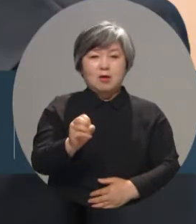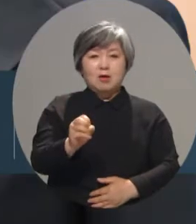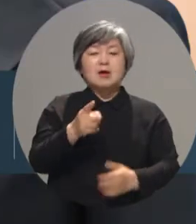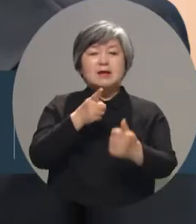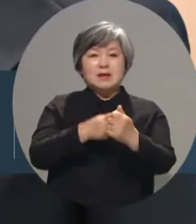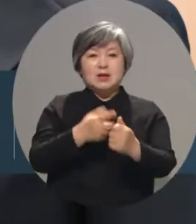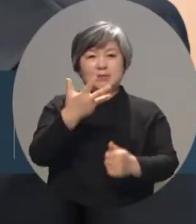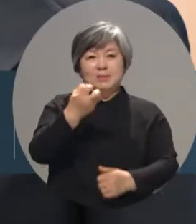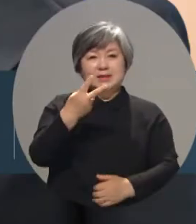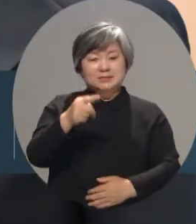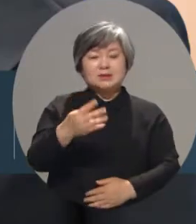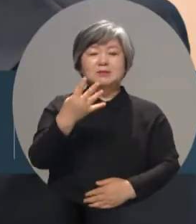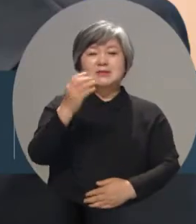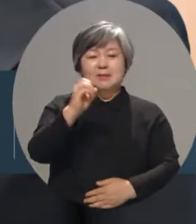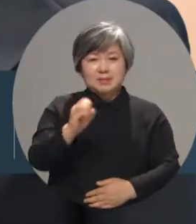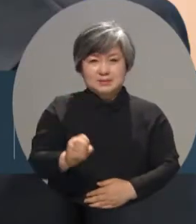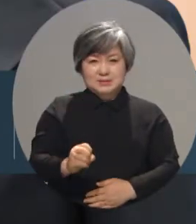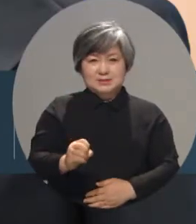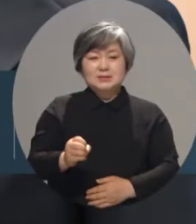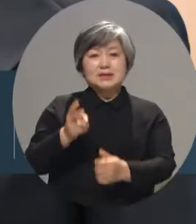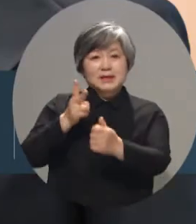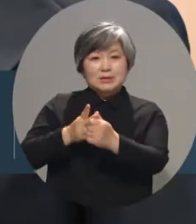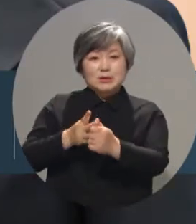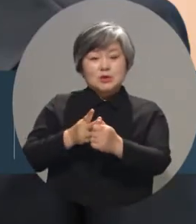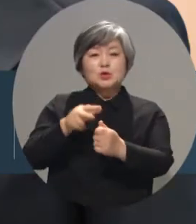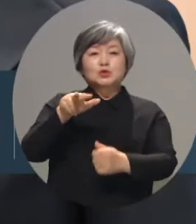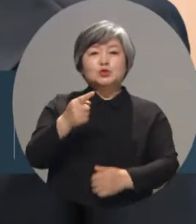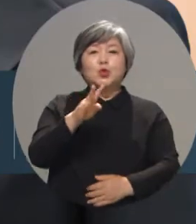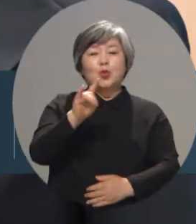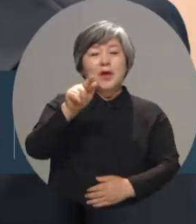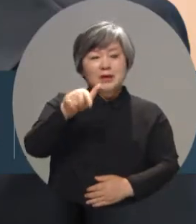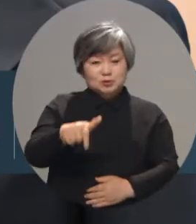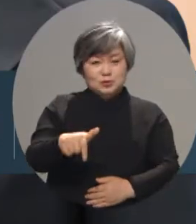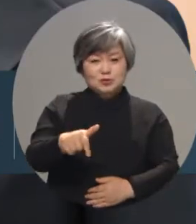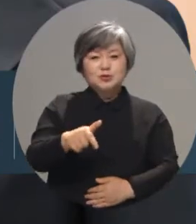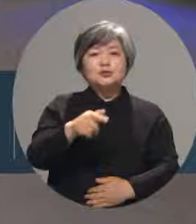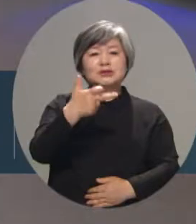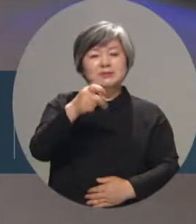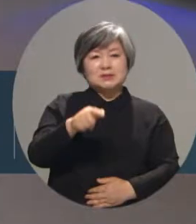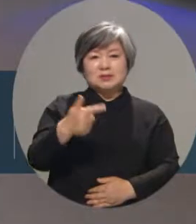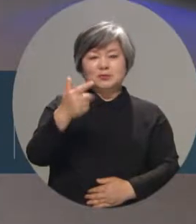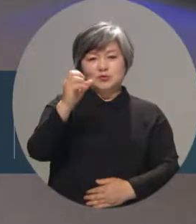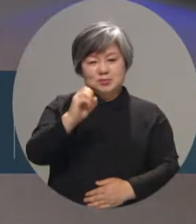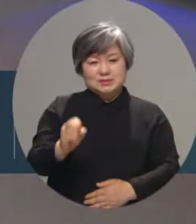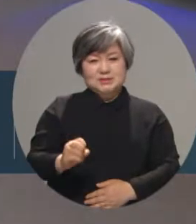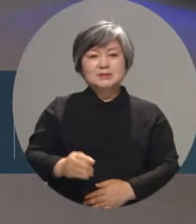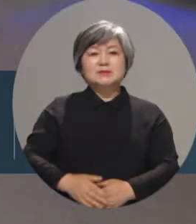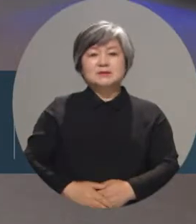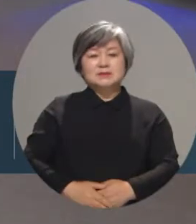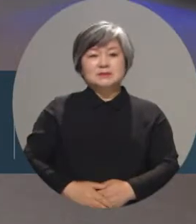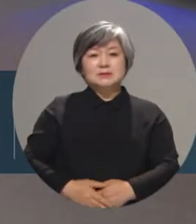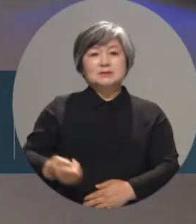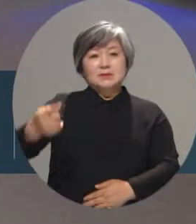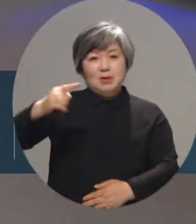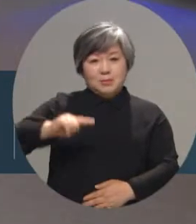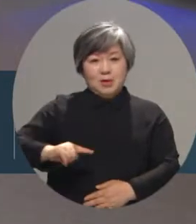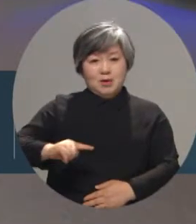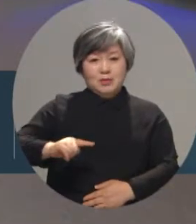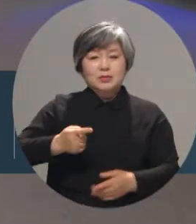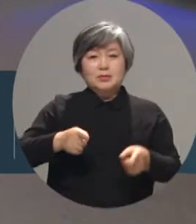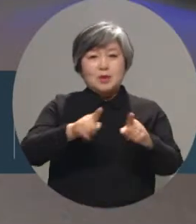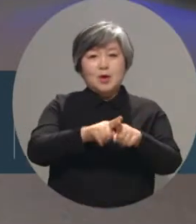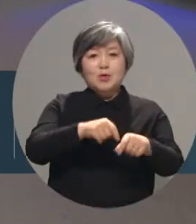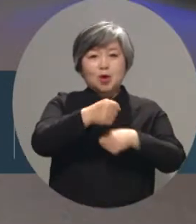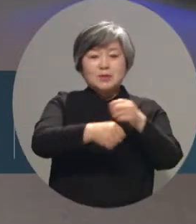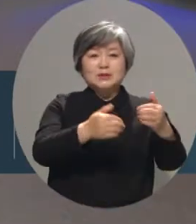1위입니다. 82.4%, 2위 국민의힘 조배숙 후보 17.6%입니다. 네, 그러면 바로